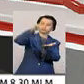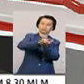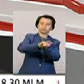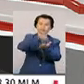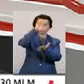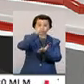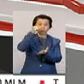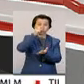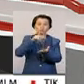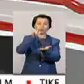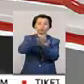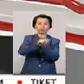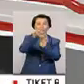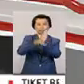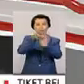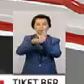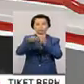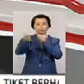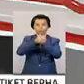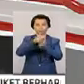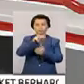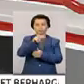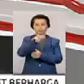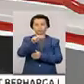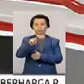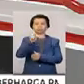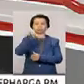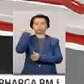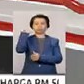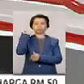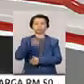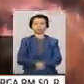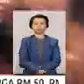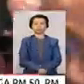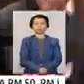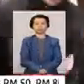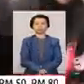negara yang tiba di KLIA dari Jakarta semalam.